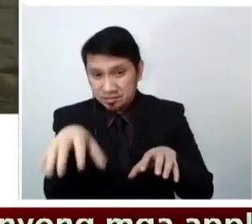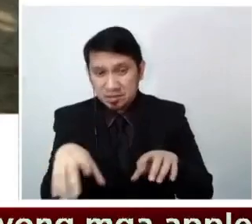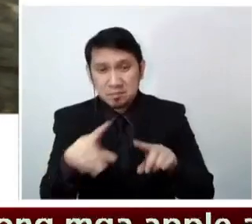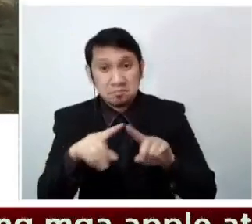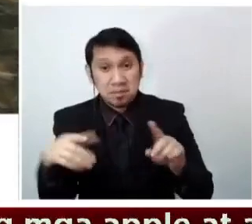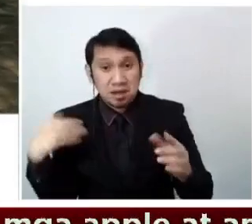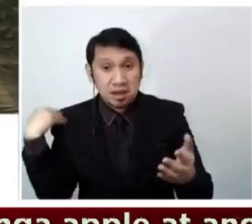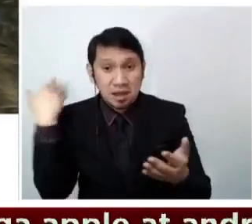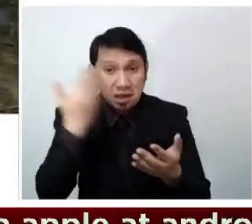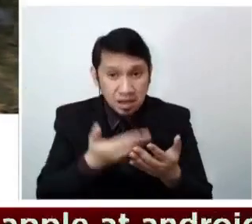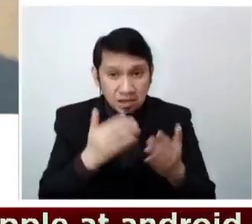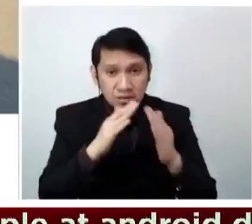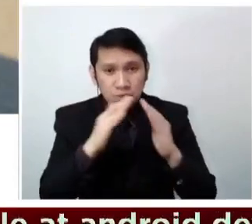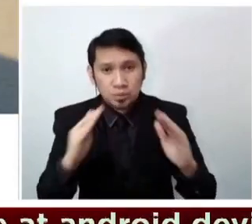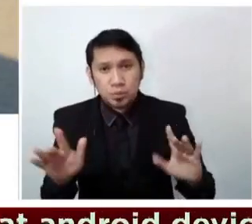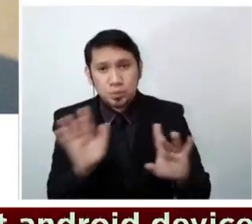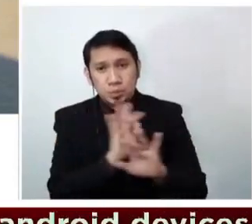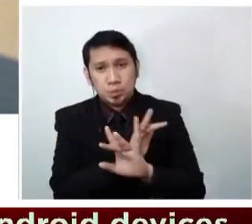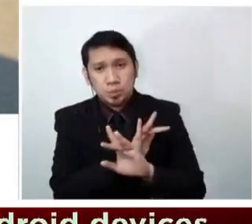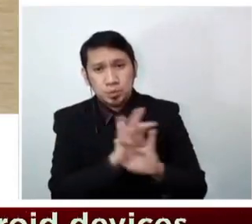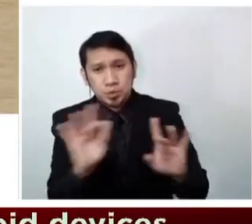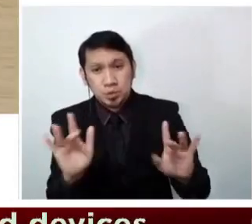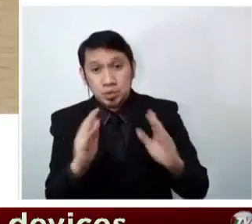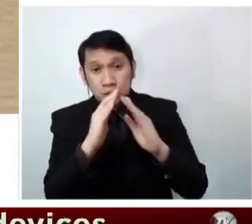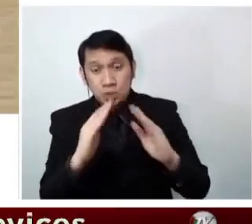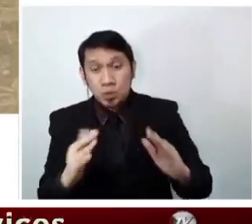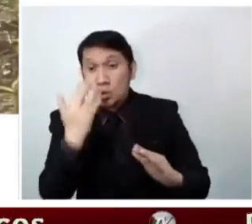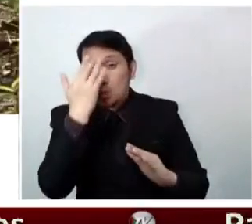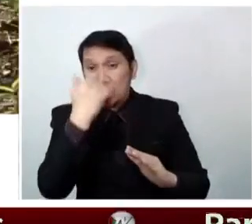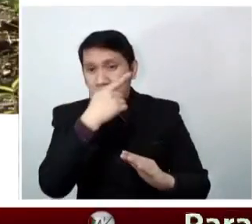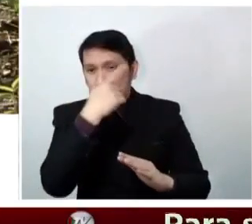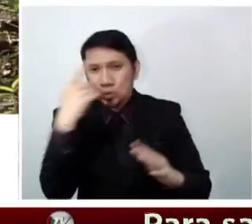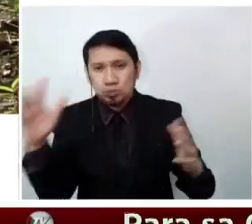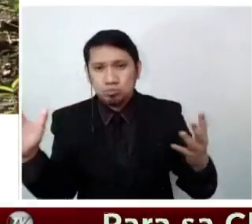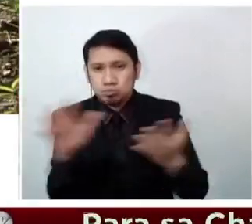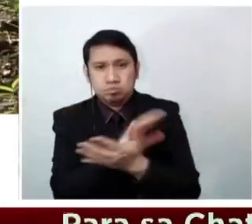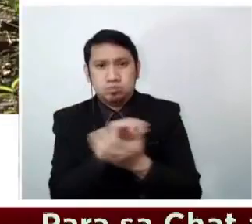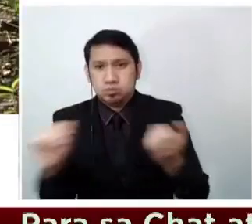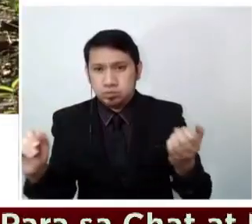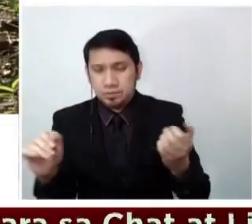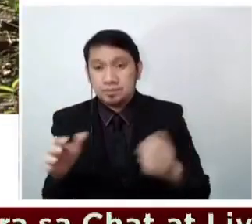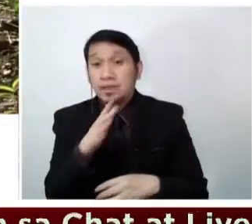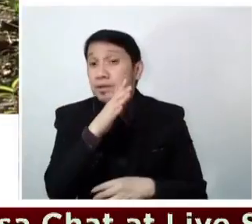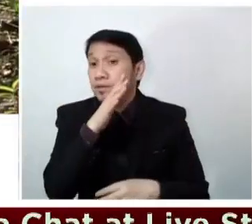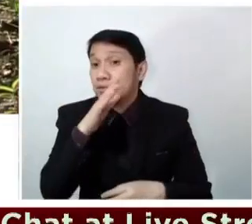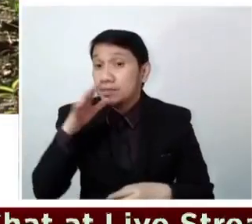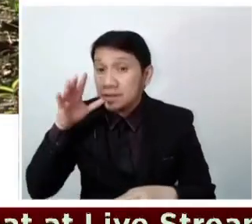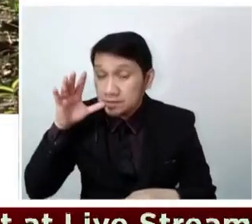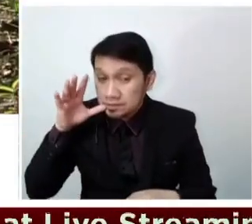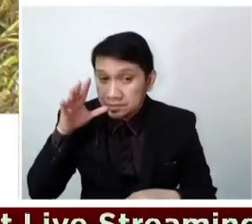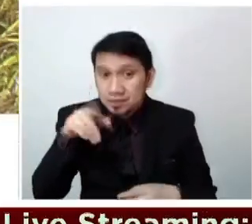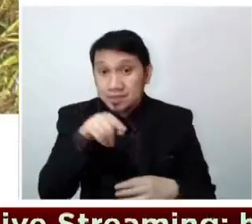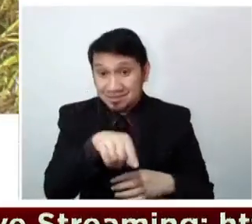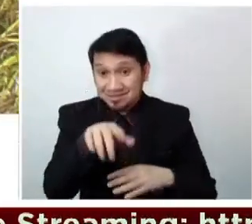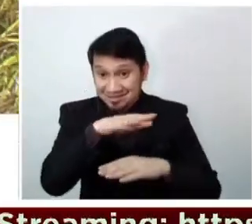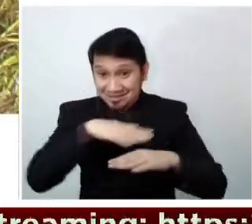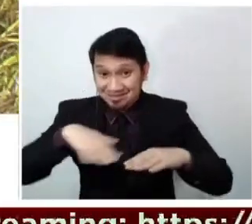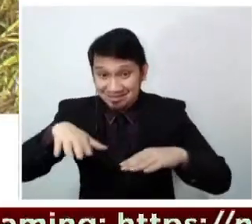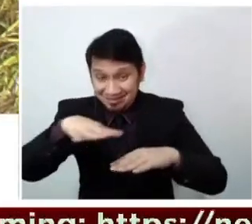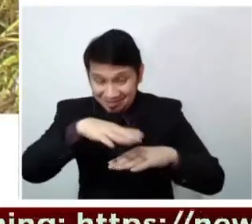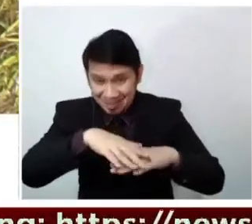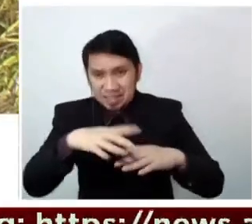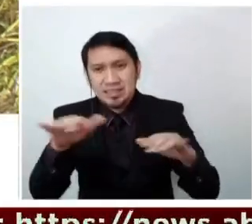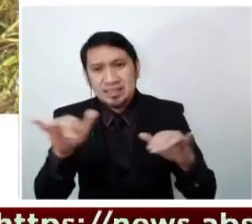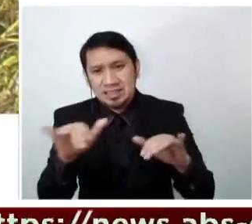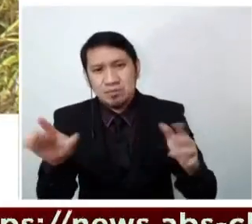wala na silang dinat ng bahay dahil tuluyan itong tinangay ng baha. Ang palayan kung saan nakikiani si Rodenzo ay balot